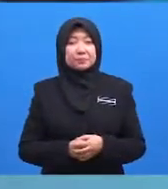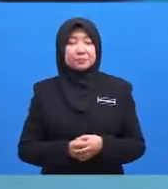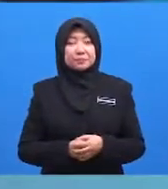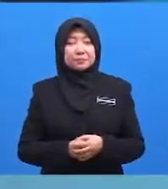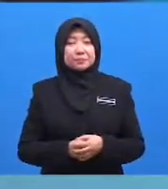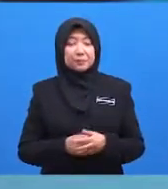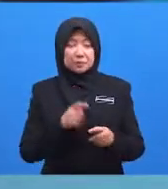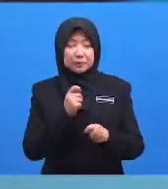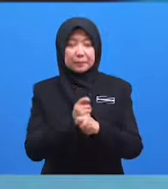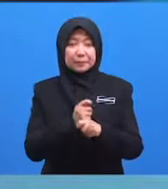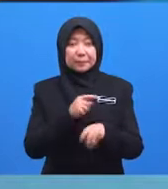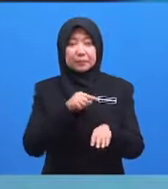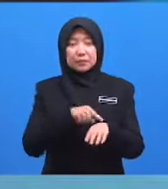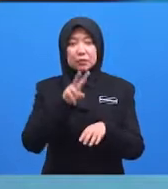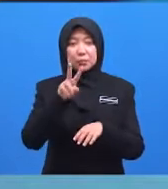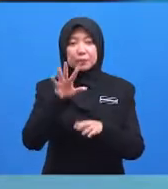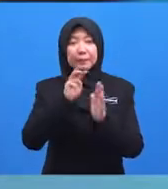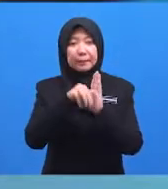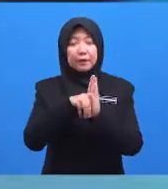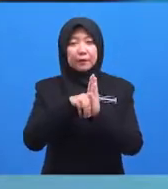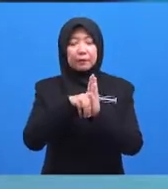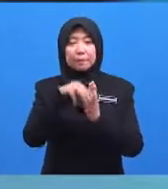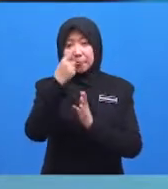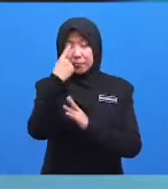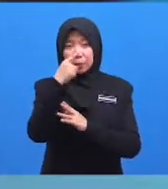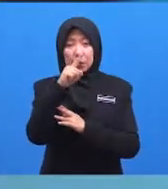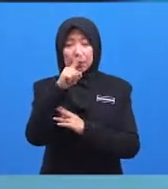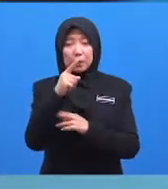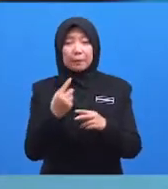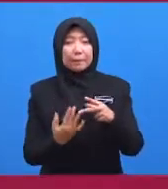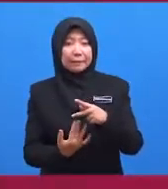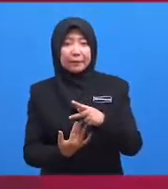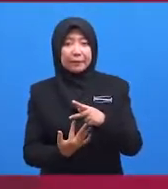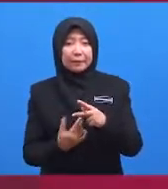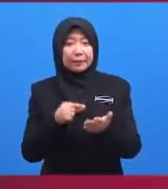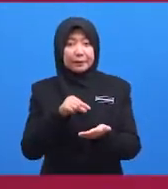Tetapkan masa 25 minit untuk memanggang ayam tadi.